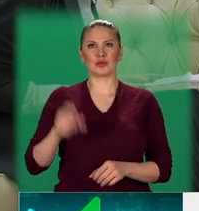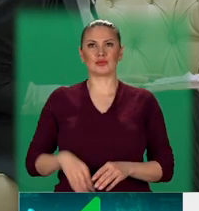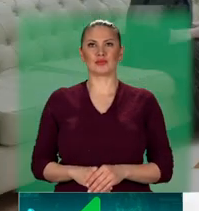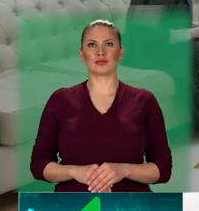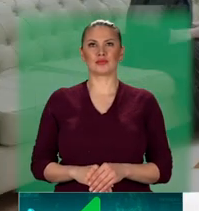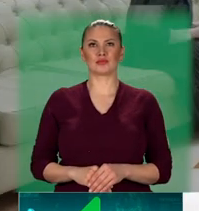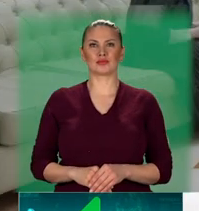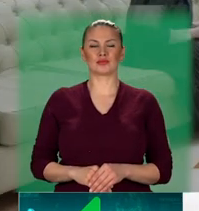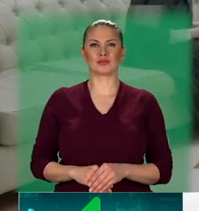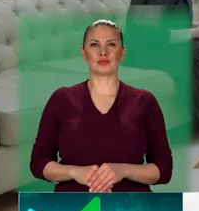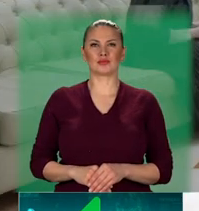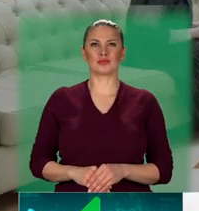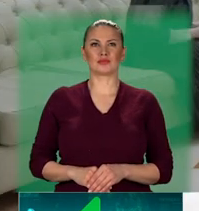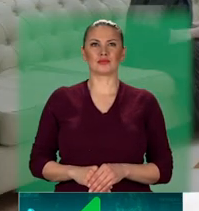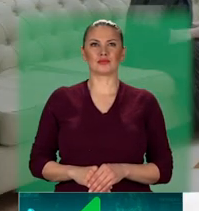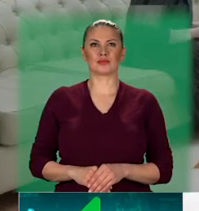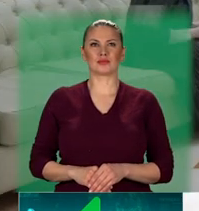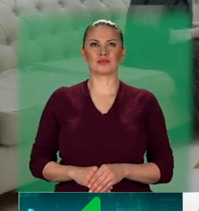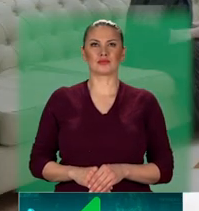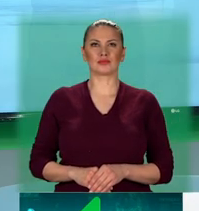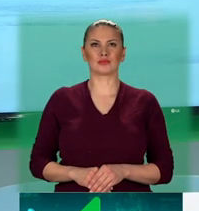Лимаренко. Олеся Львова, телекомпания ОТВ.